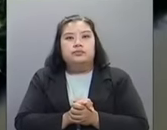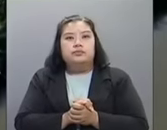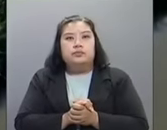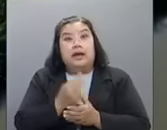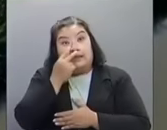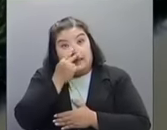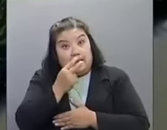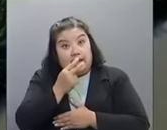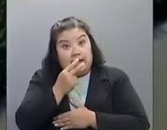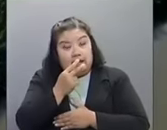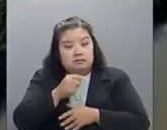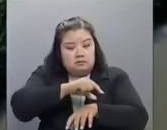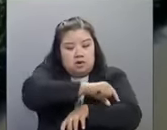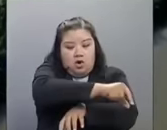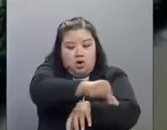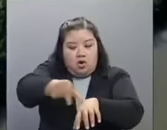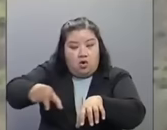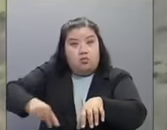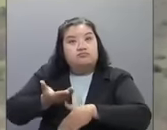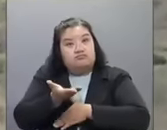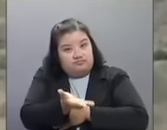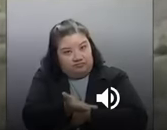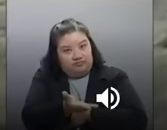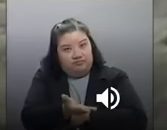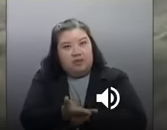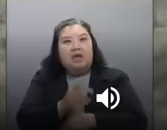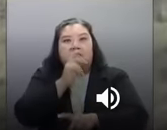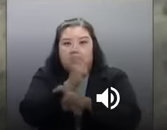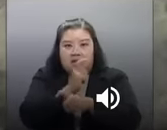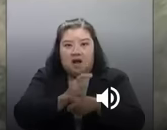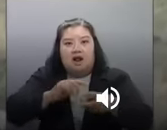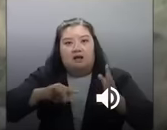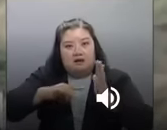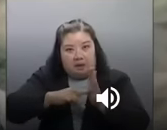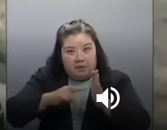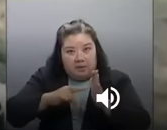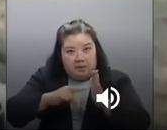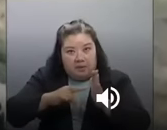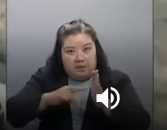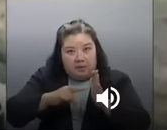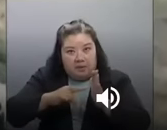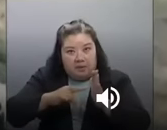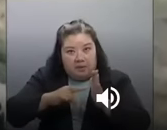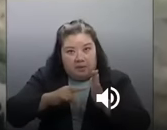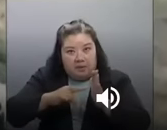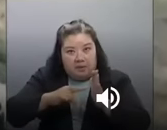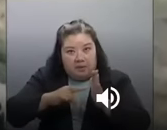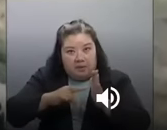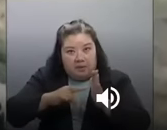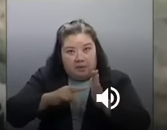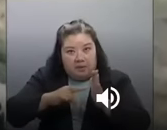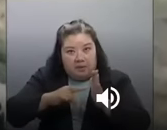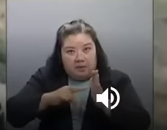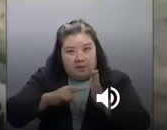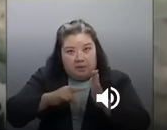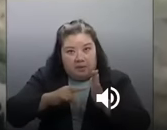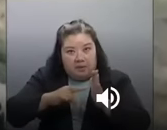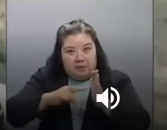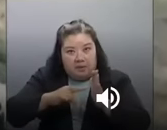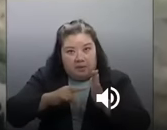ำแพงยาวติดริมแม่น้ำเมยรั้วลวดน้ำและป้อมปราการของทหารกะเหรี่ยง BGF เทวดาหนอเ